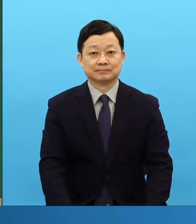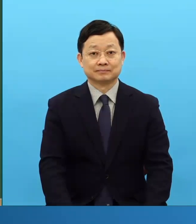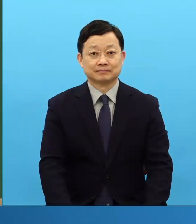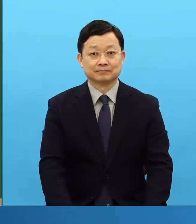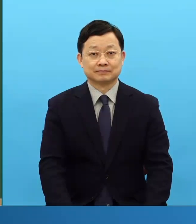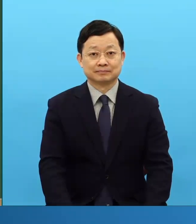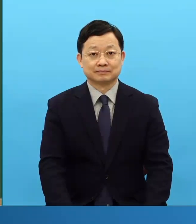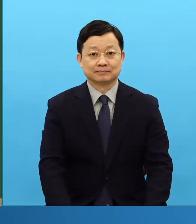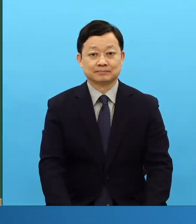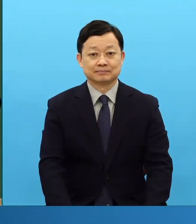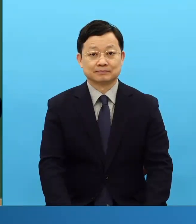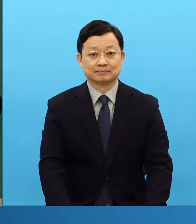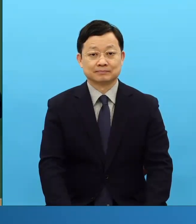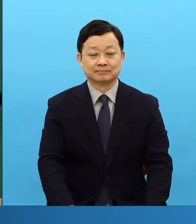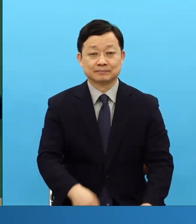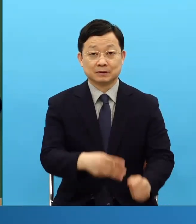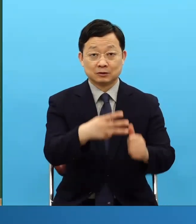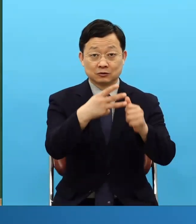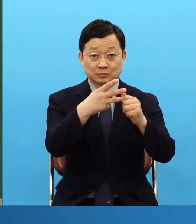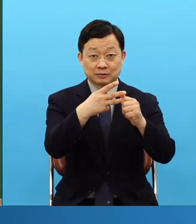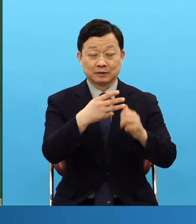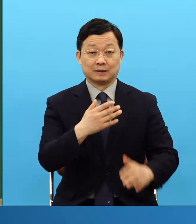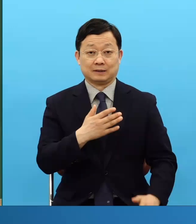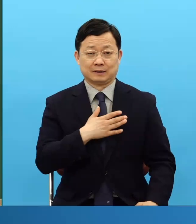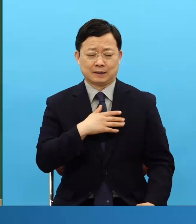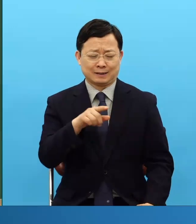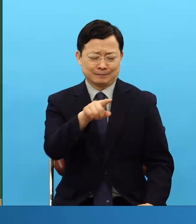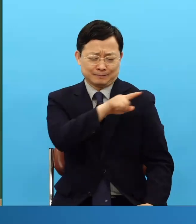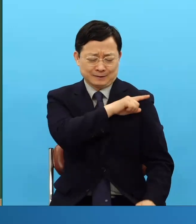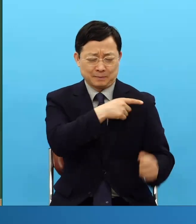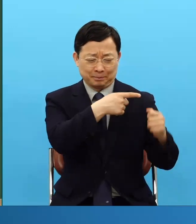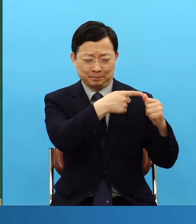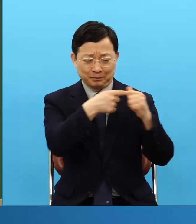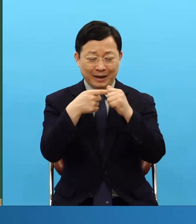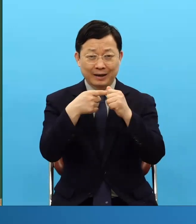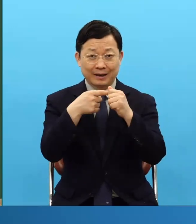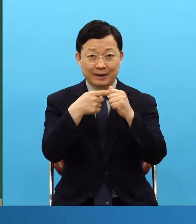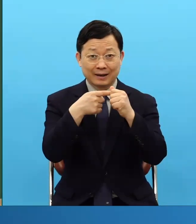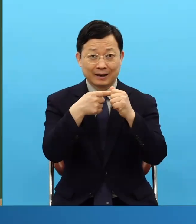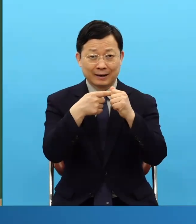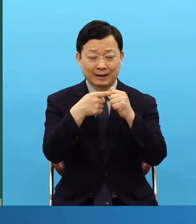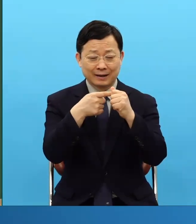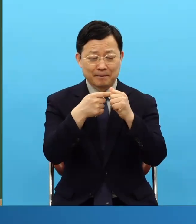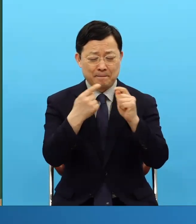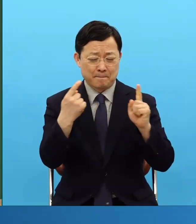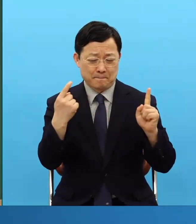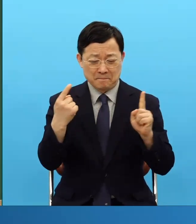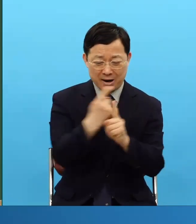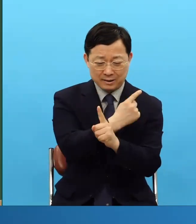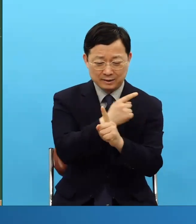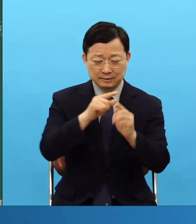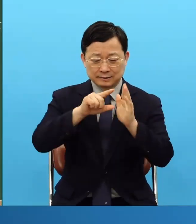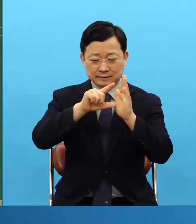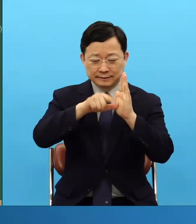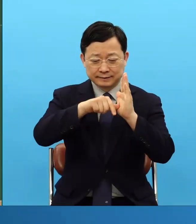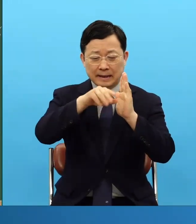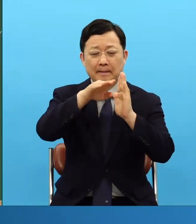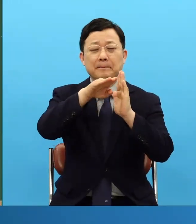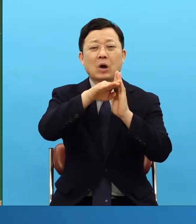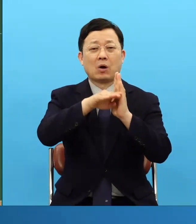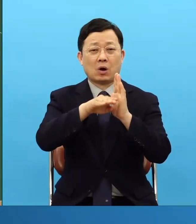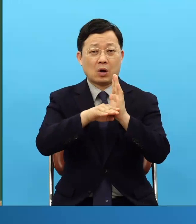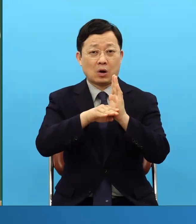우선순위가 바뀐 그 시간표가 내게 있어야 됩니다. And also a time schedule where you have already changed your priorities. 만약에